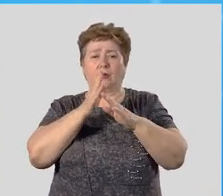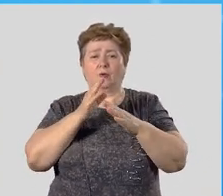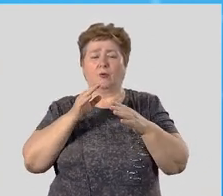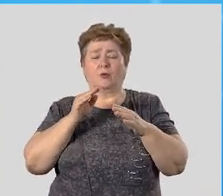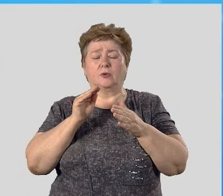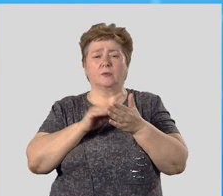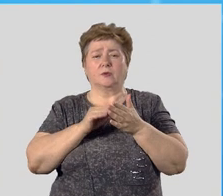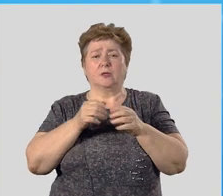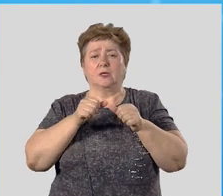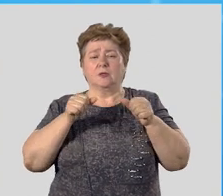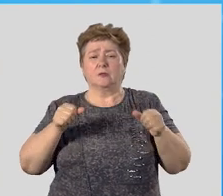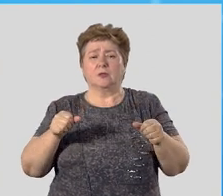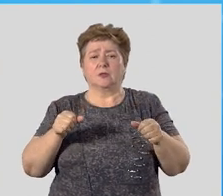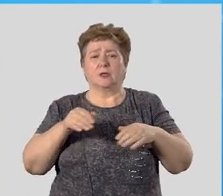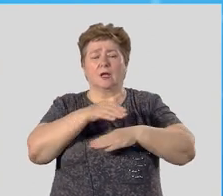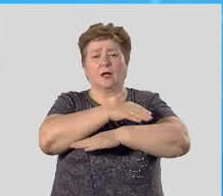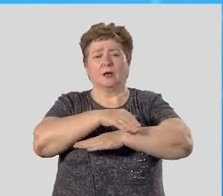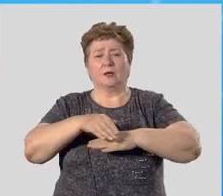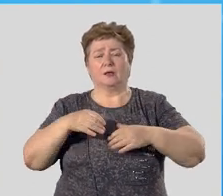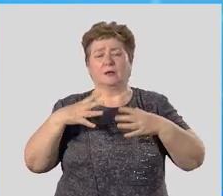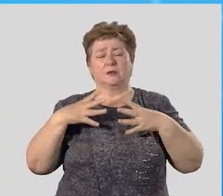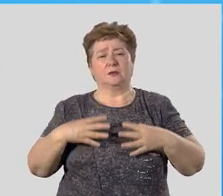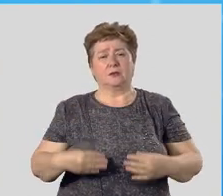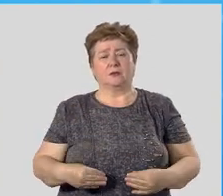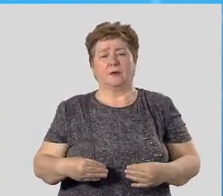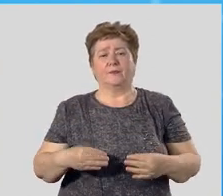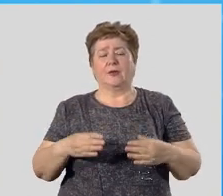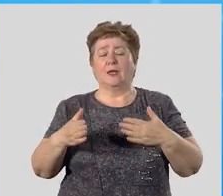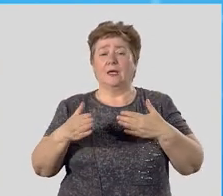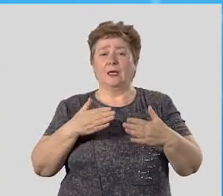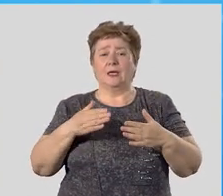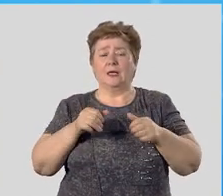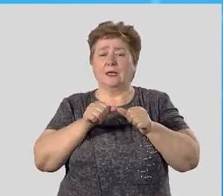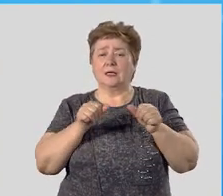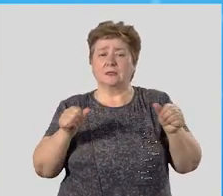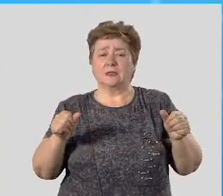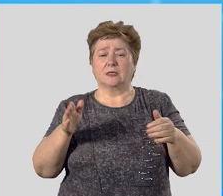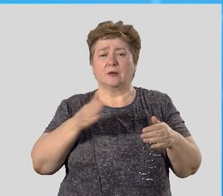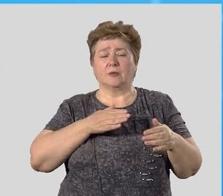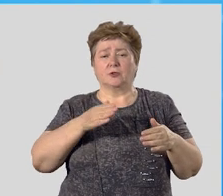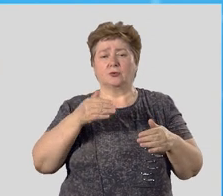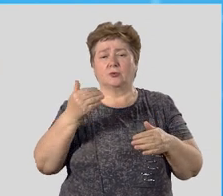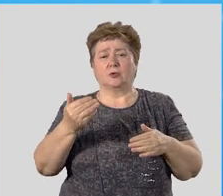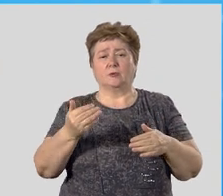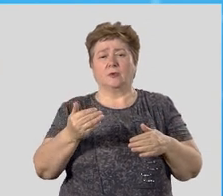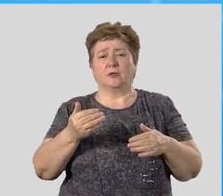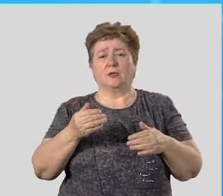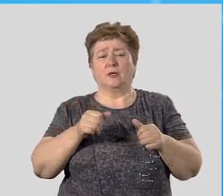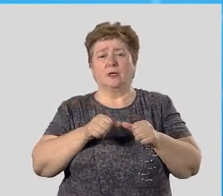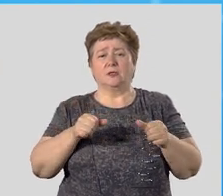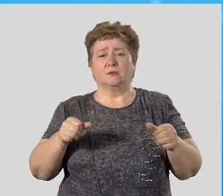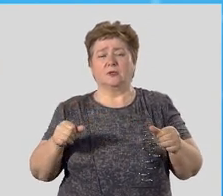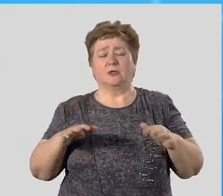проводят измерения линейных размеров тела, либо расстояний между ними,